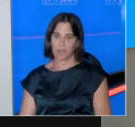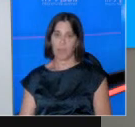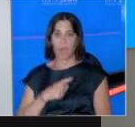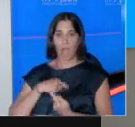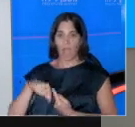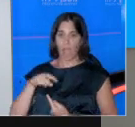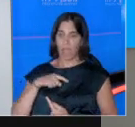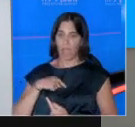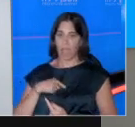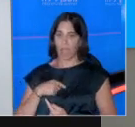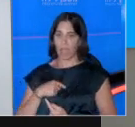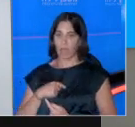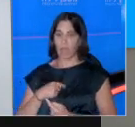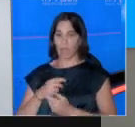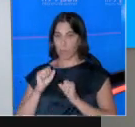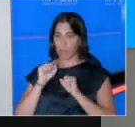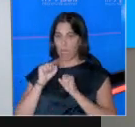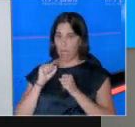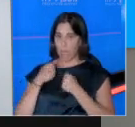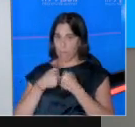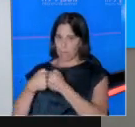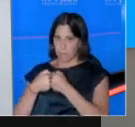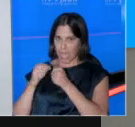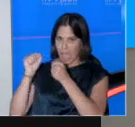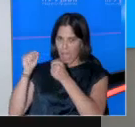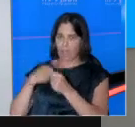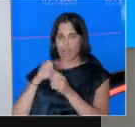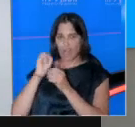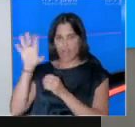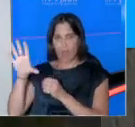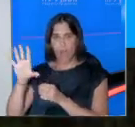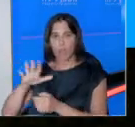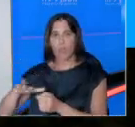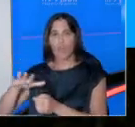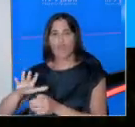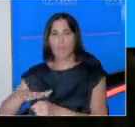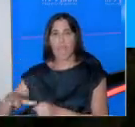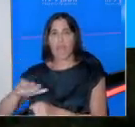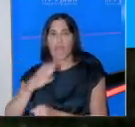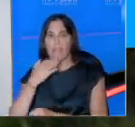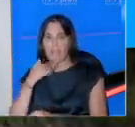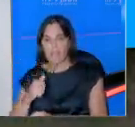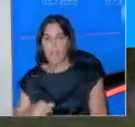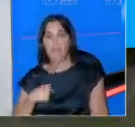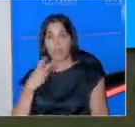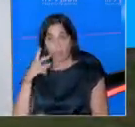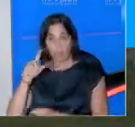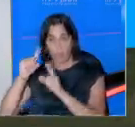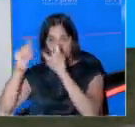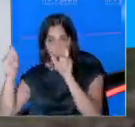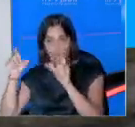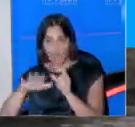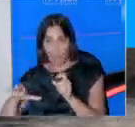אנחנו בעצם מטעם המחאה שלחנו את העמדה שלנו לרשות מקרקעי ישראל, ואנחנו רואים שרשות מקרקעי